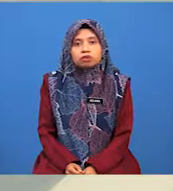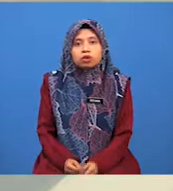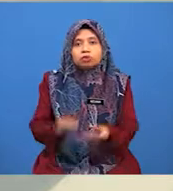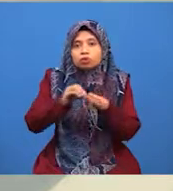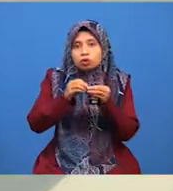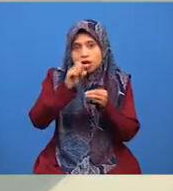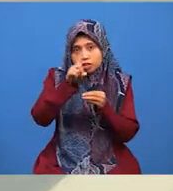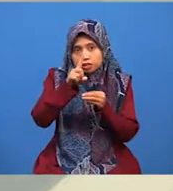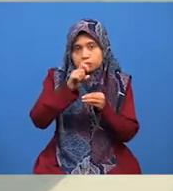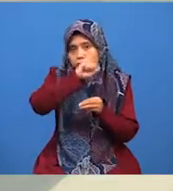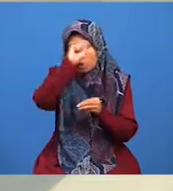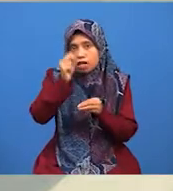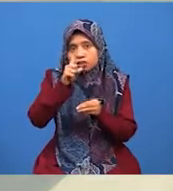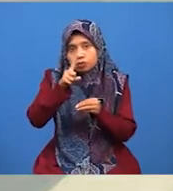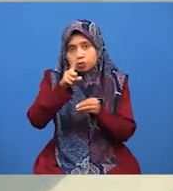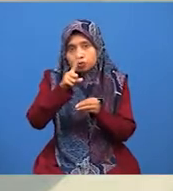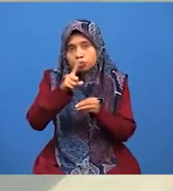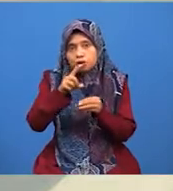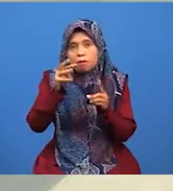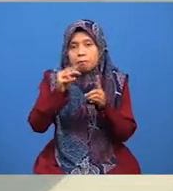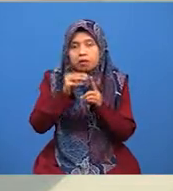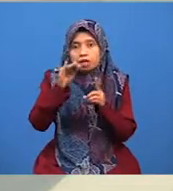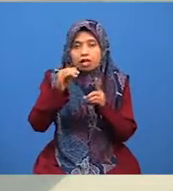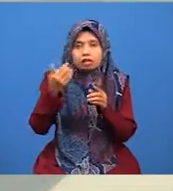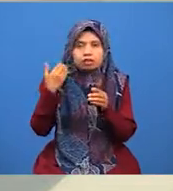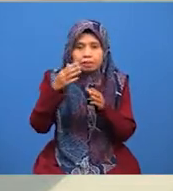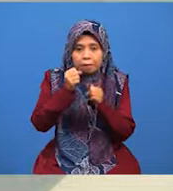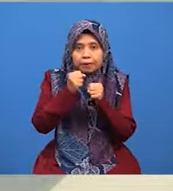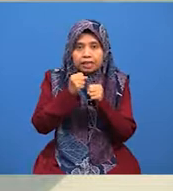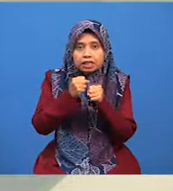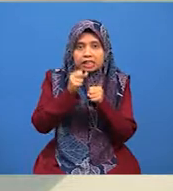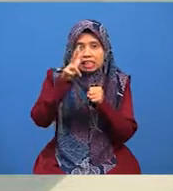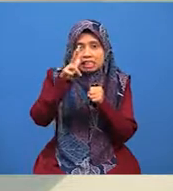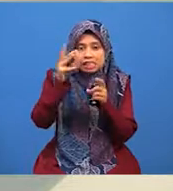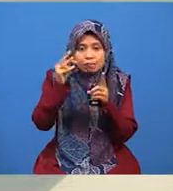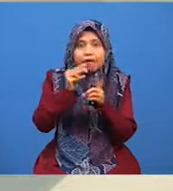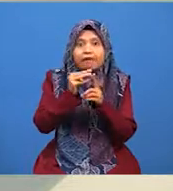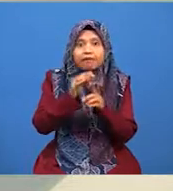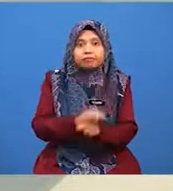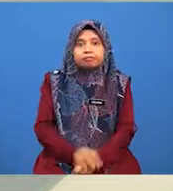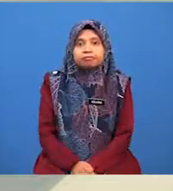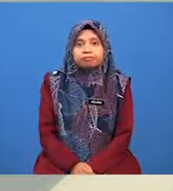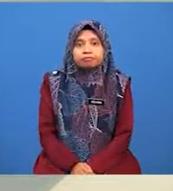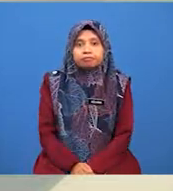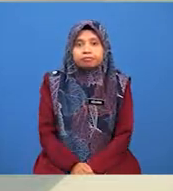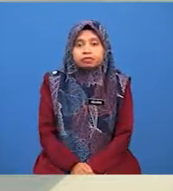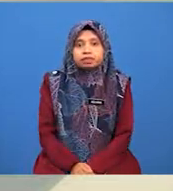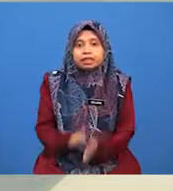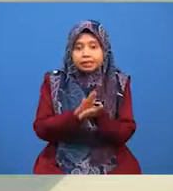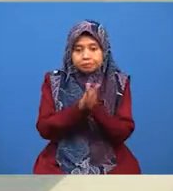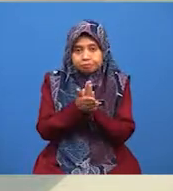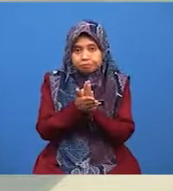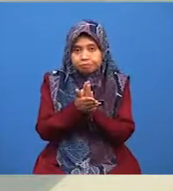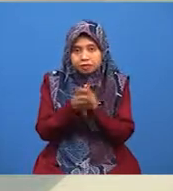Bagi soalan pertama, markah yang diperuntukkan adalah sebanyak 3 markah.